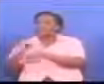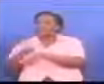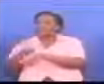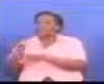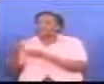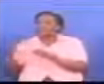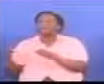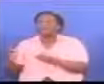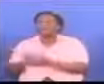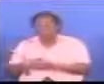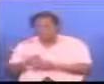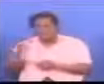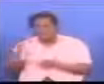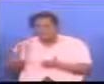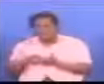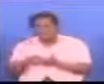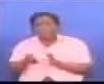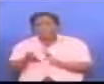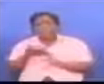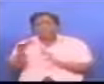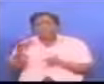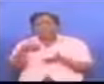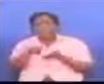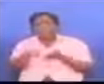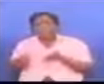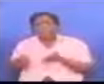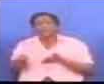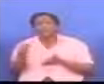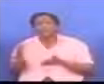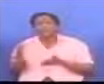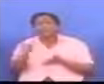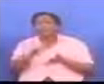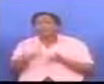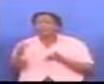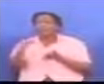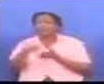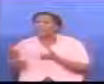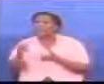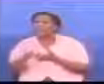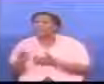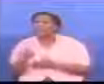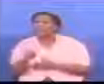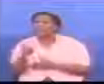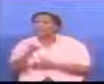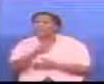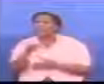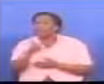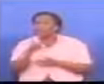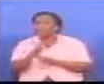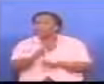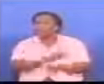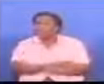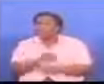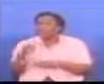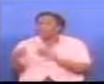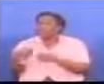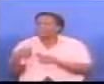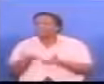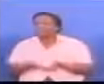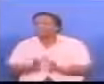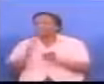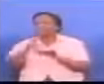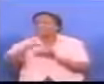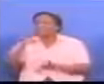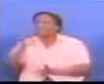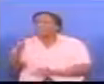tutaanza kulipa deni hilo lilokopwa kabla miradi hii haijaanza kulipa faida kwa nchi yetu.